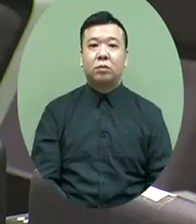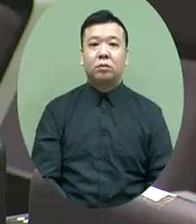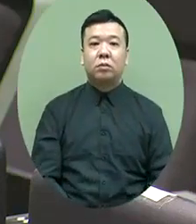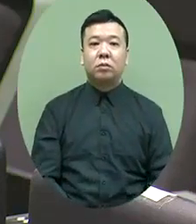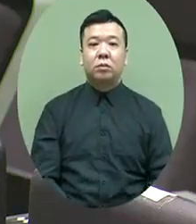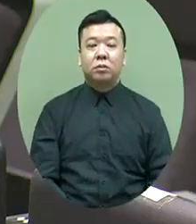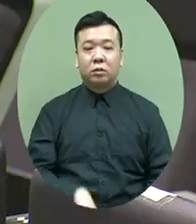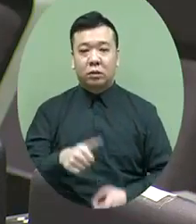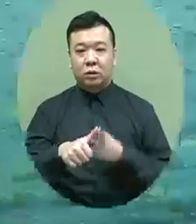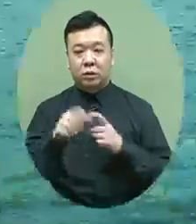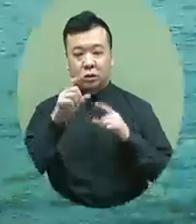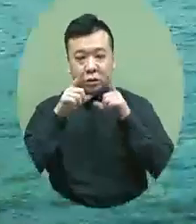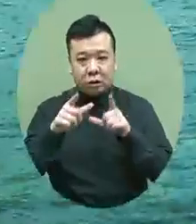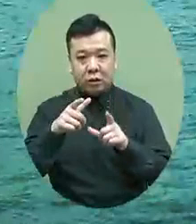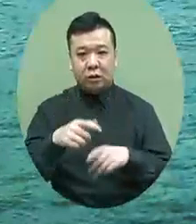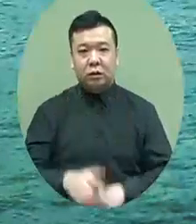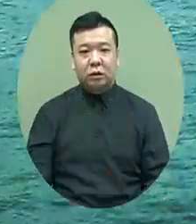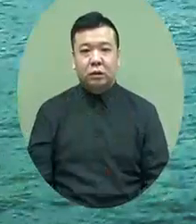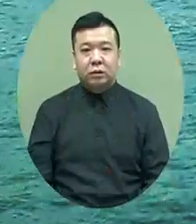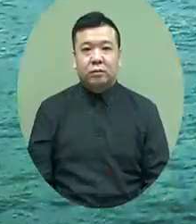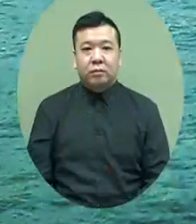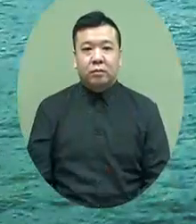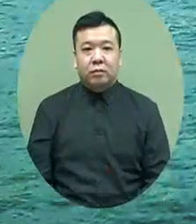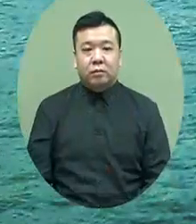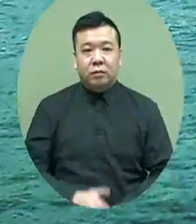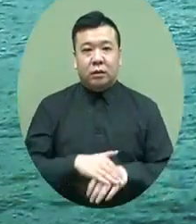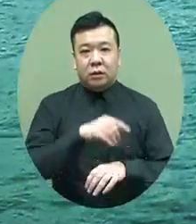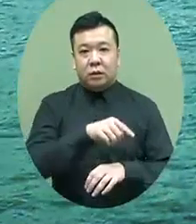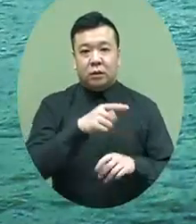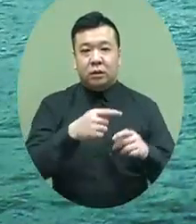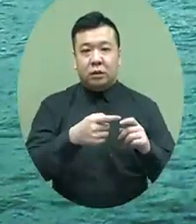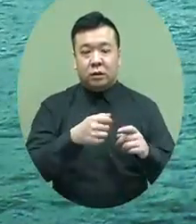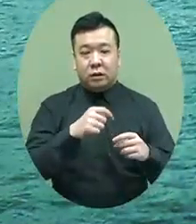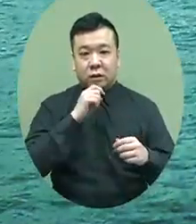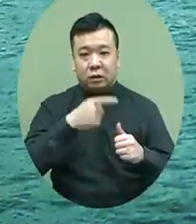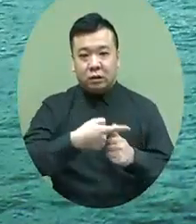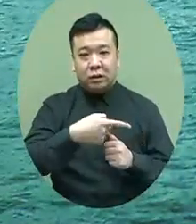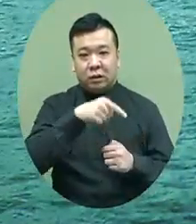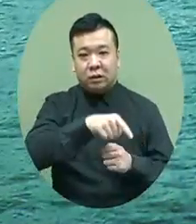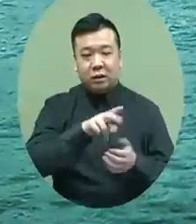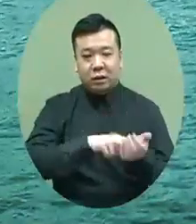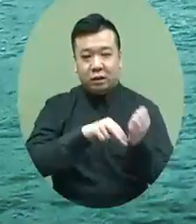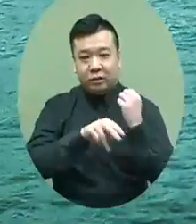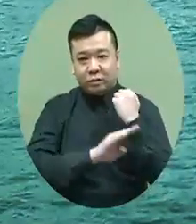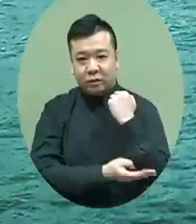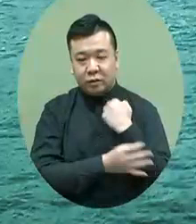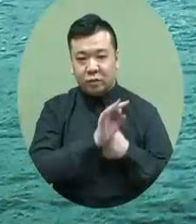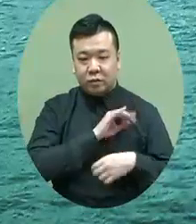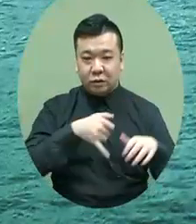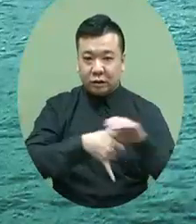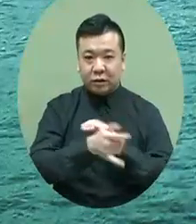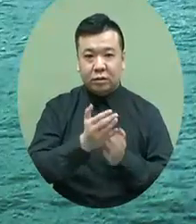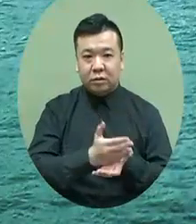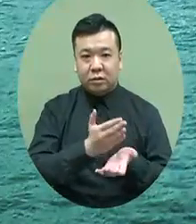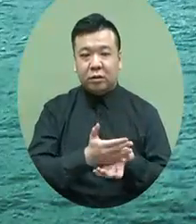該。 不如我答咗第一樣嘢咧，就何啟明不是第一個現任立法會議員加